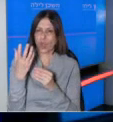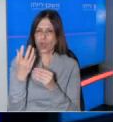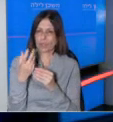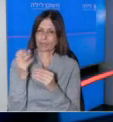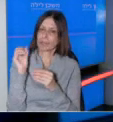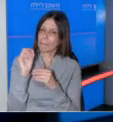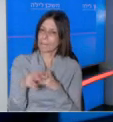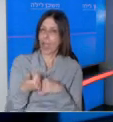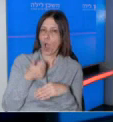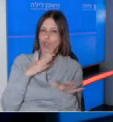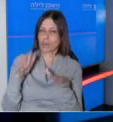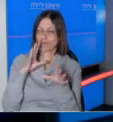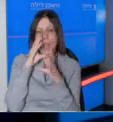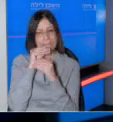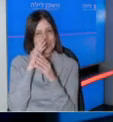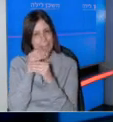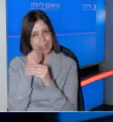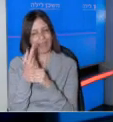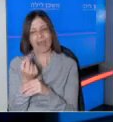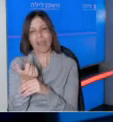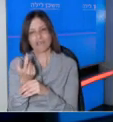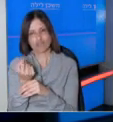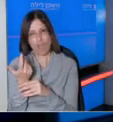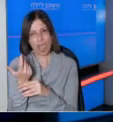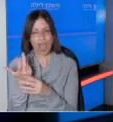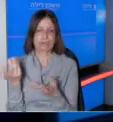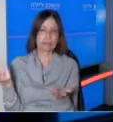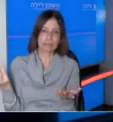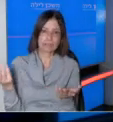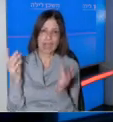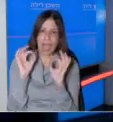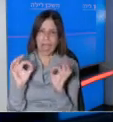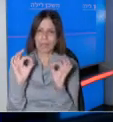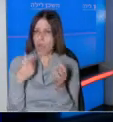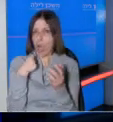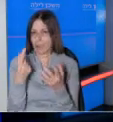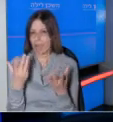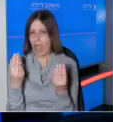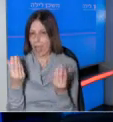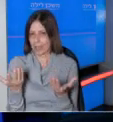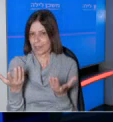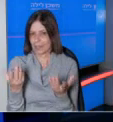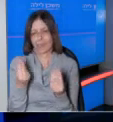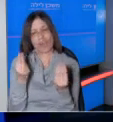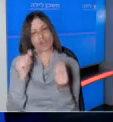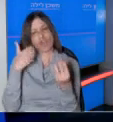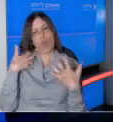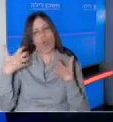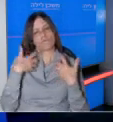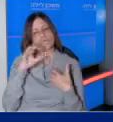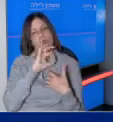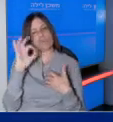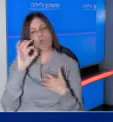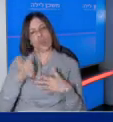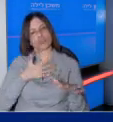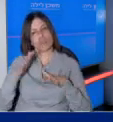ראש הממשלה, מדבר רבע שעה, ולא... האמת היא לא אמר הרבה. קודם כל, הייתה הופעה מצוינת של ראש הממשלה,